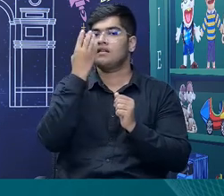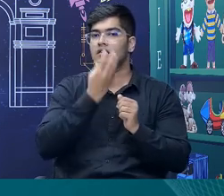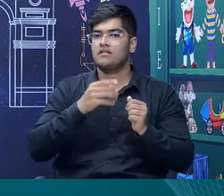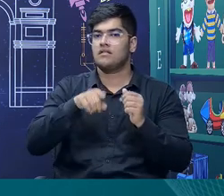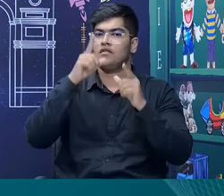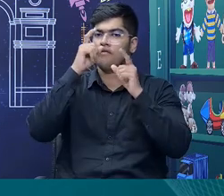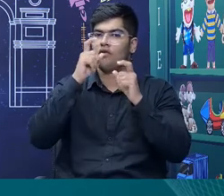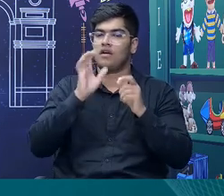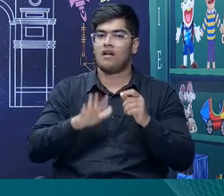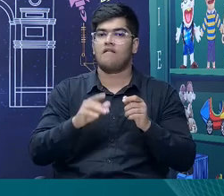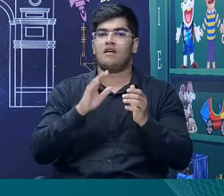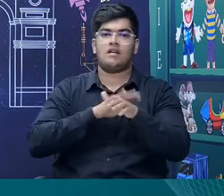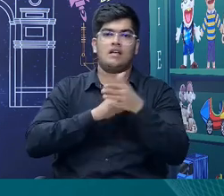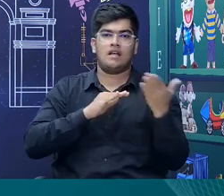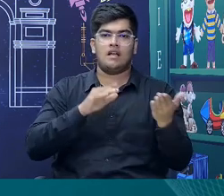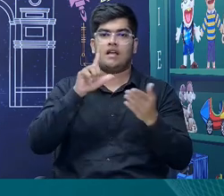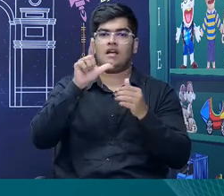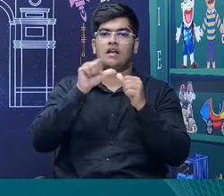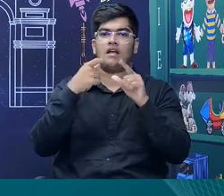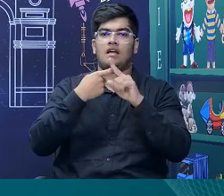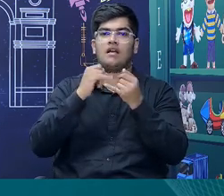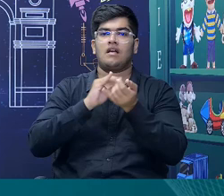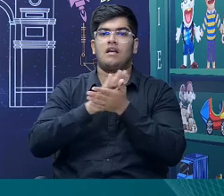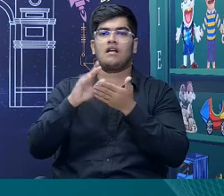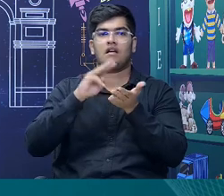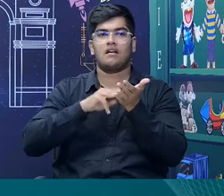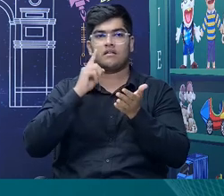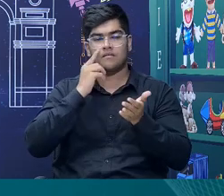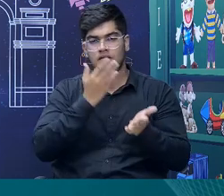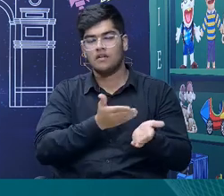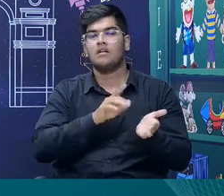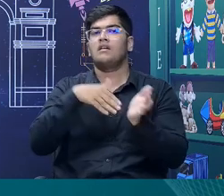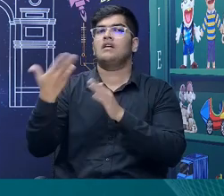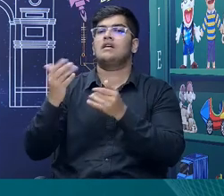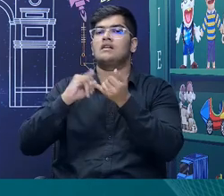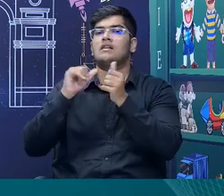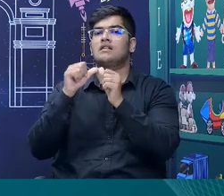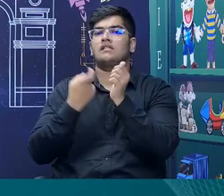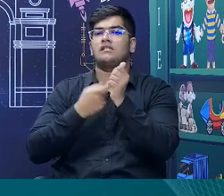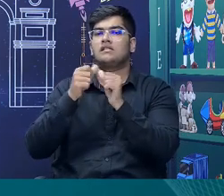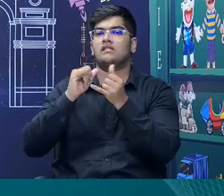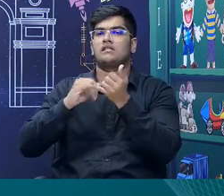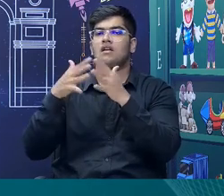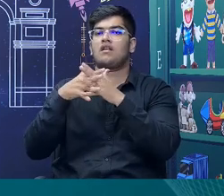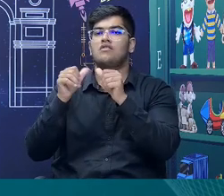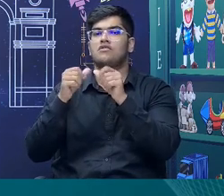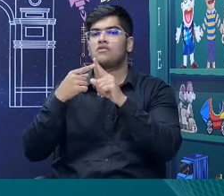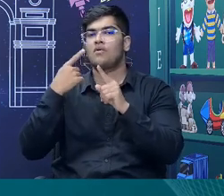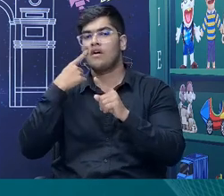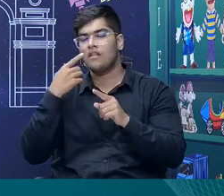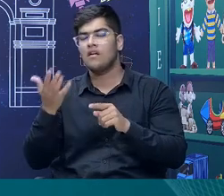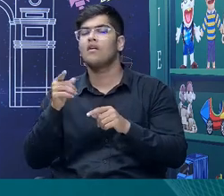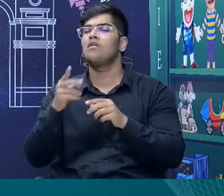उसमें एक साइड पे लक्ष्मी जी होती है एक साइड पे सरस्वती मां होती है तो इन दोनों का नाम